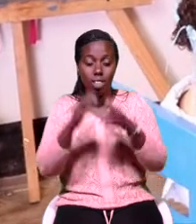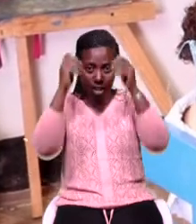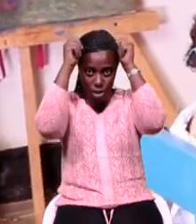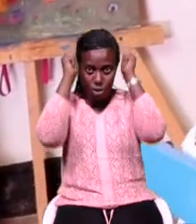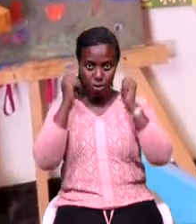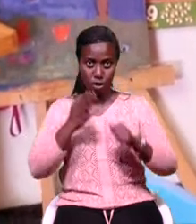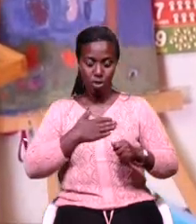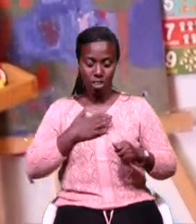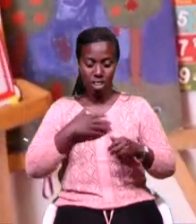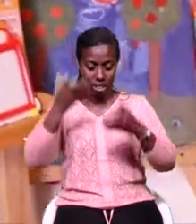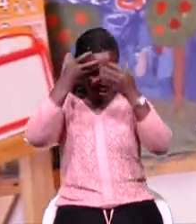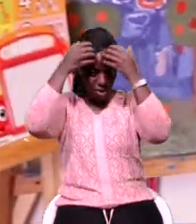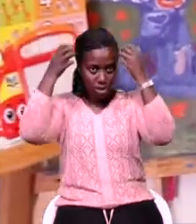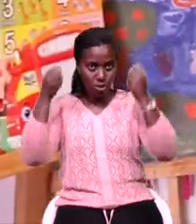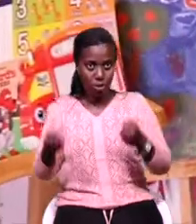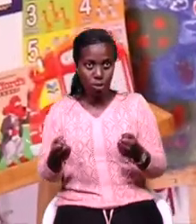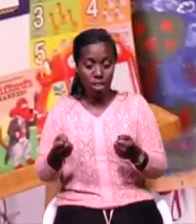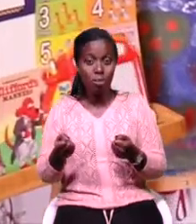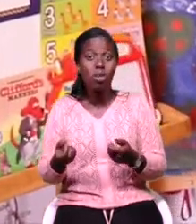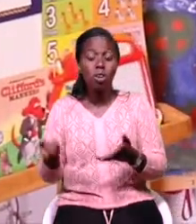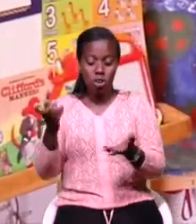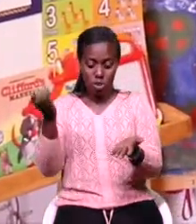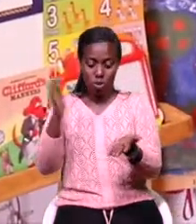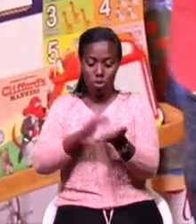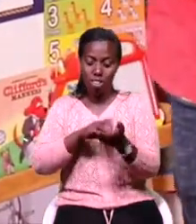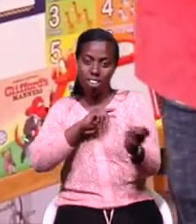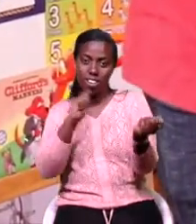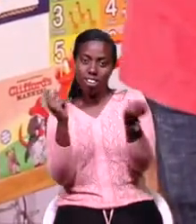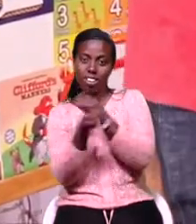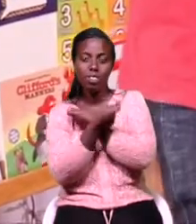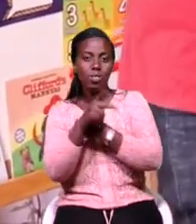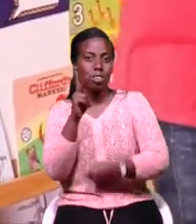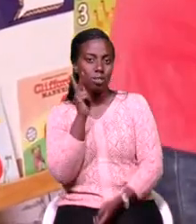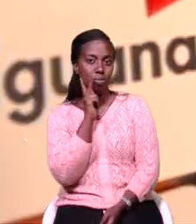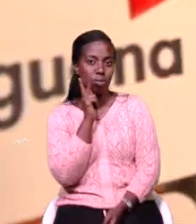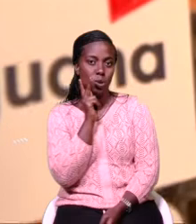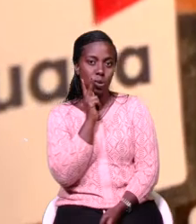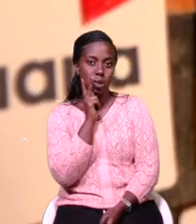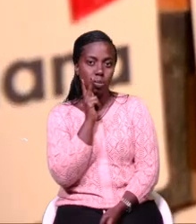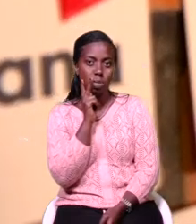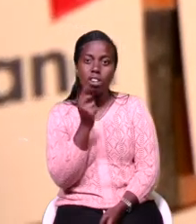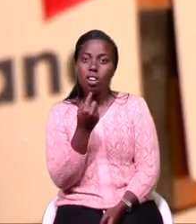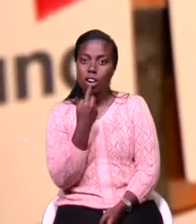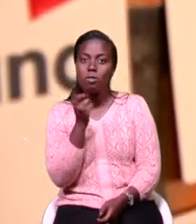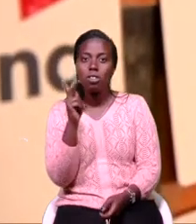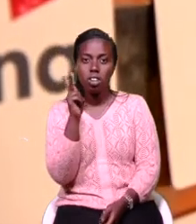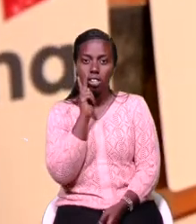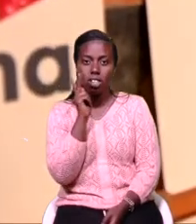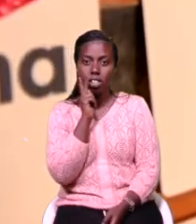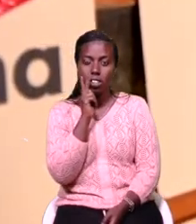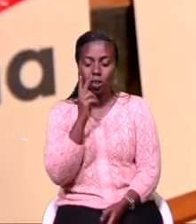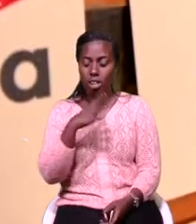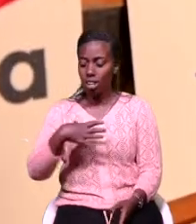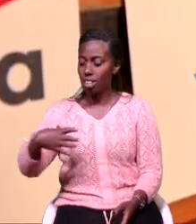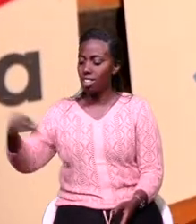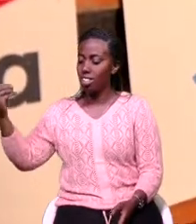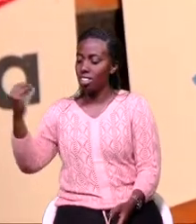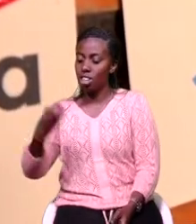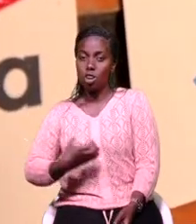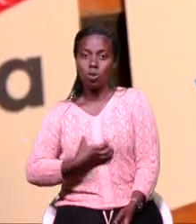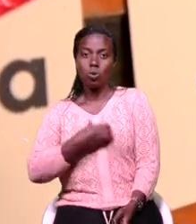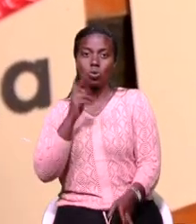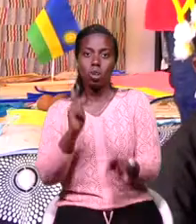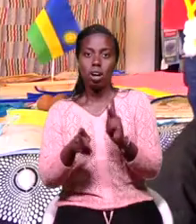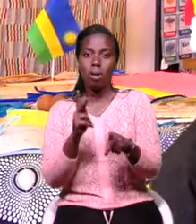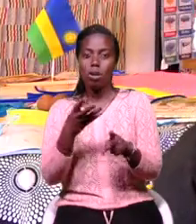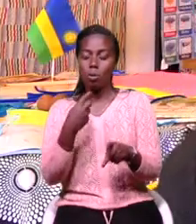Ingofero yanjye rero nyikuyemo mpita nongera ngahindura ururimi nkavuga ikinyarwanda reka njye gusura abavuga